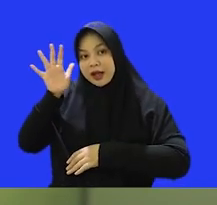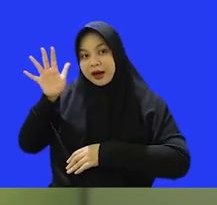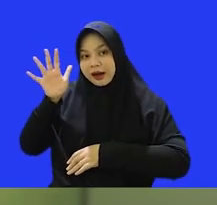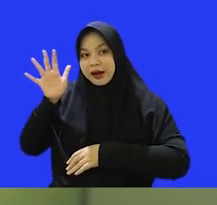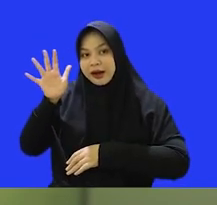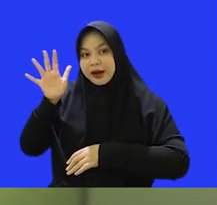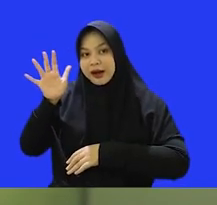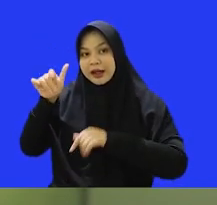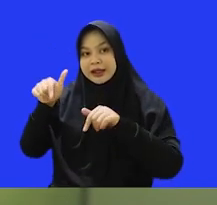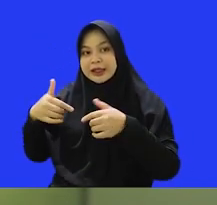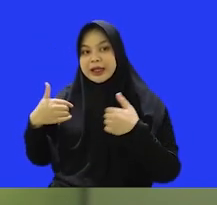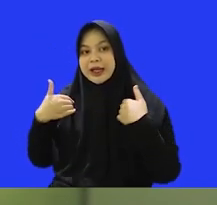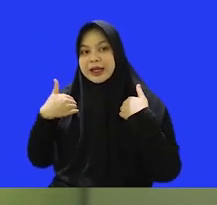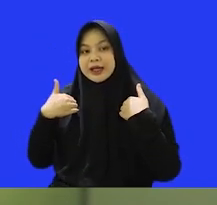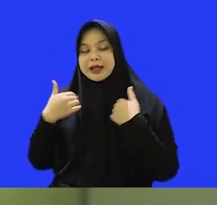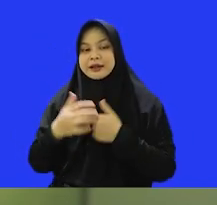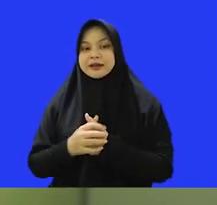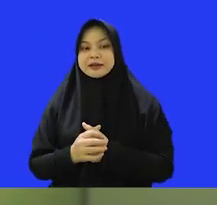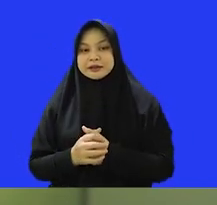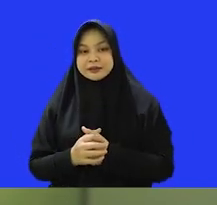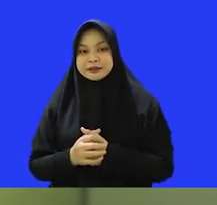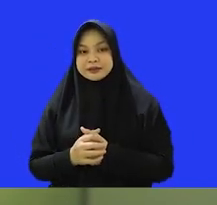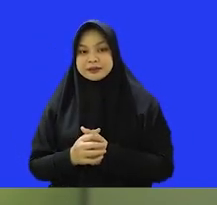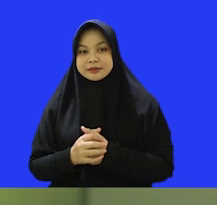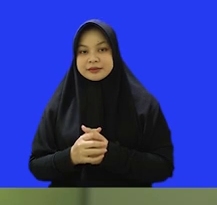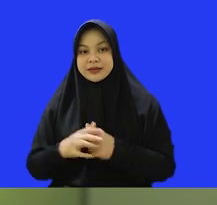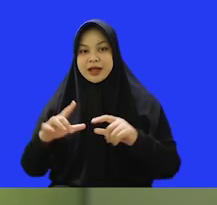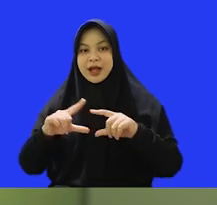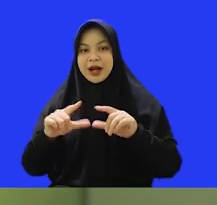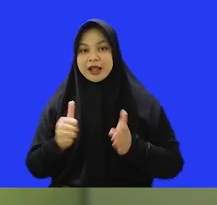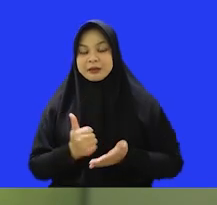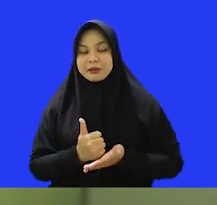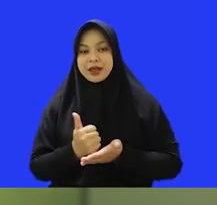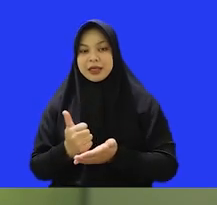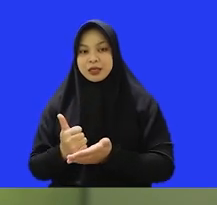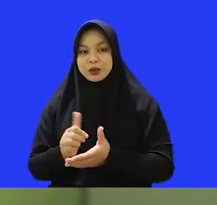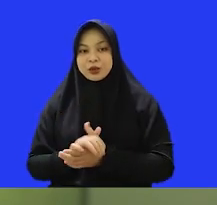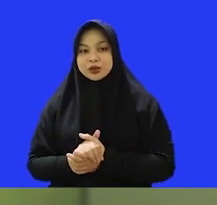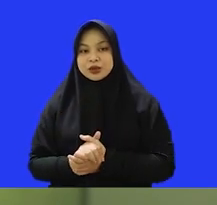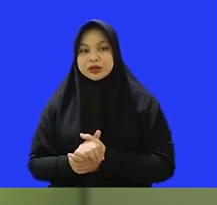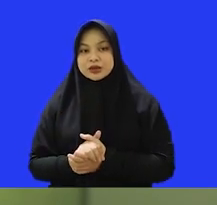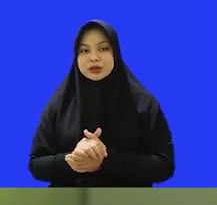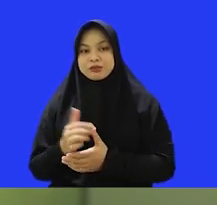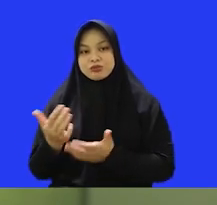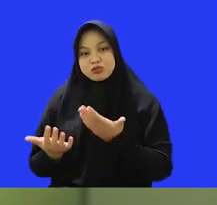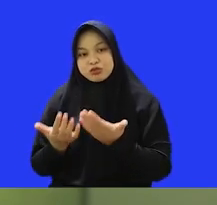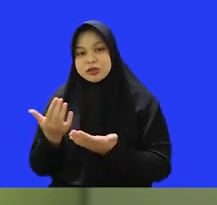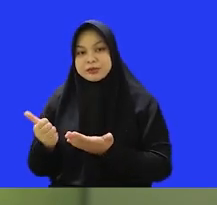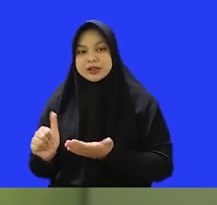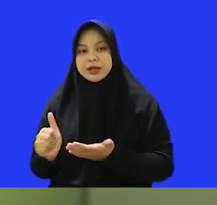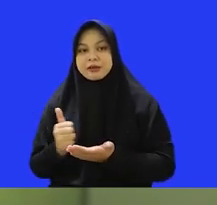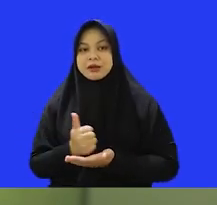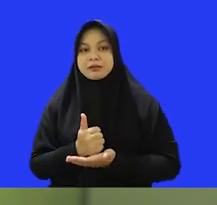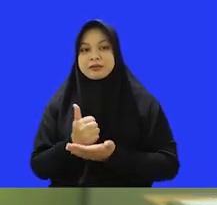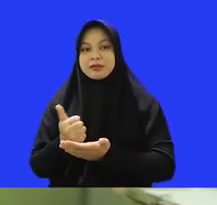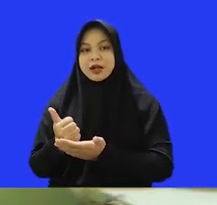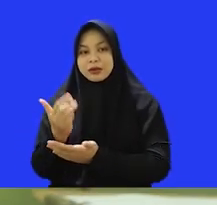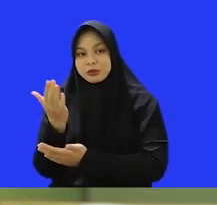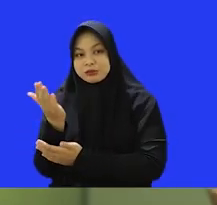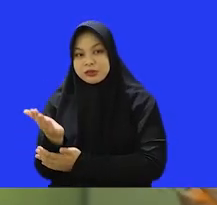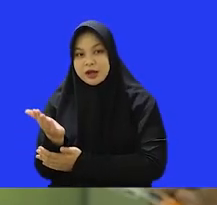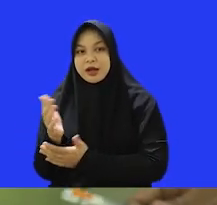digambarkan? Ini ada alat bantu yang insya Allah bisa